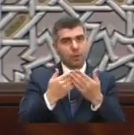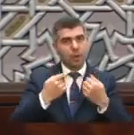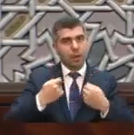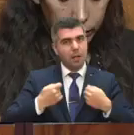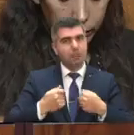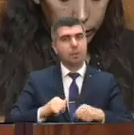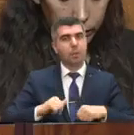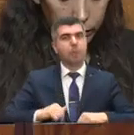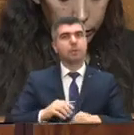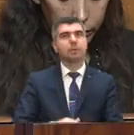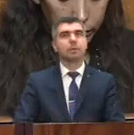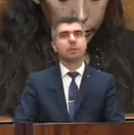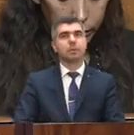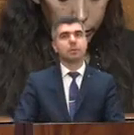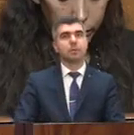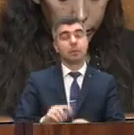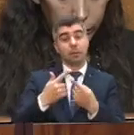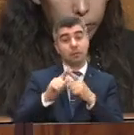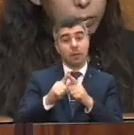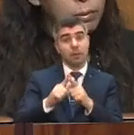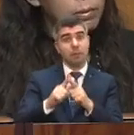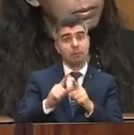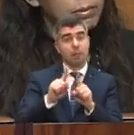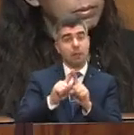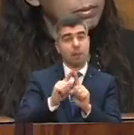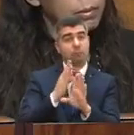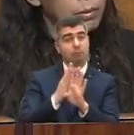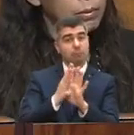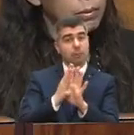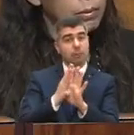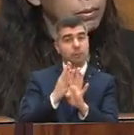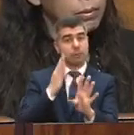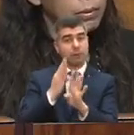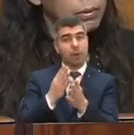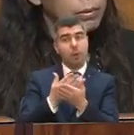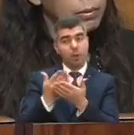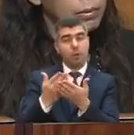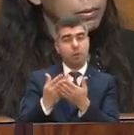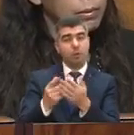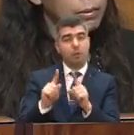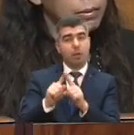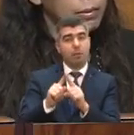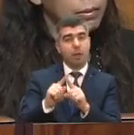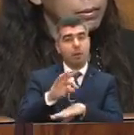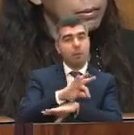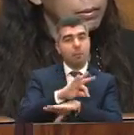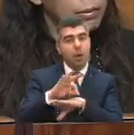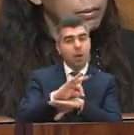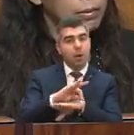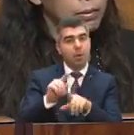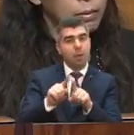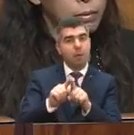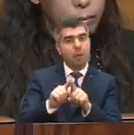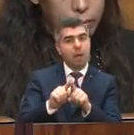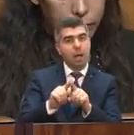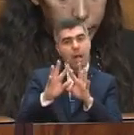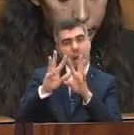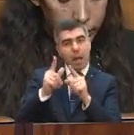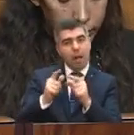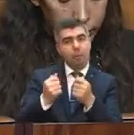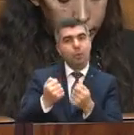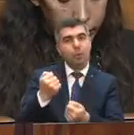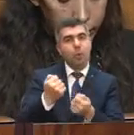سيد الوزير، نظرا للاكتضاد الذي تعرفه مراكز تشغيل السيارات في العديد